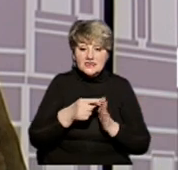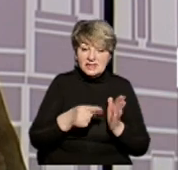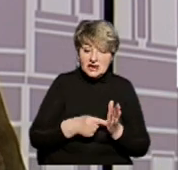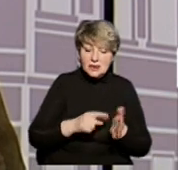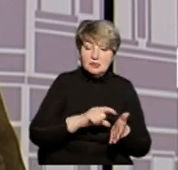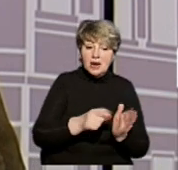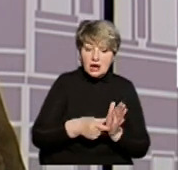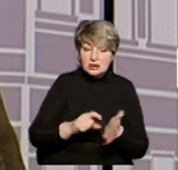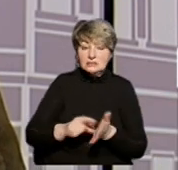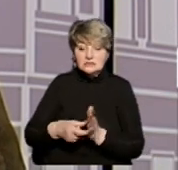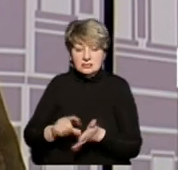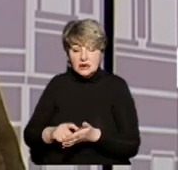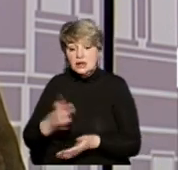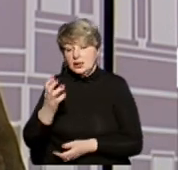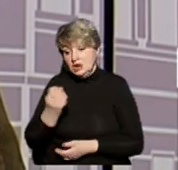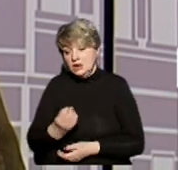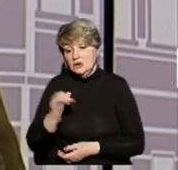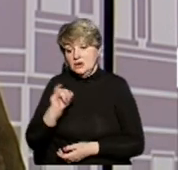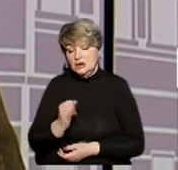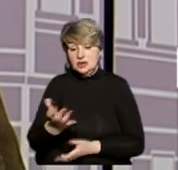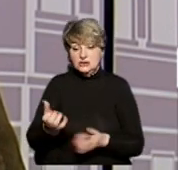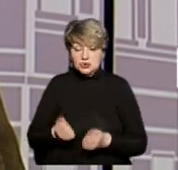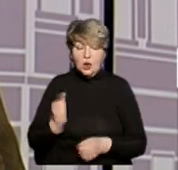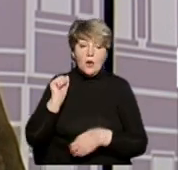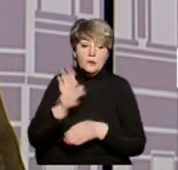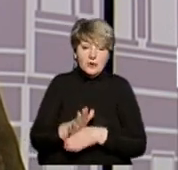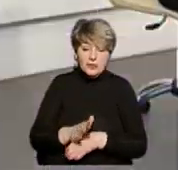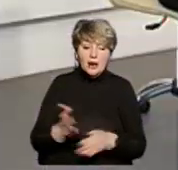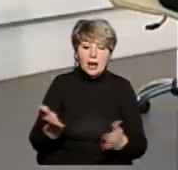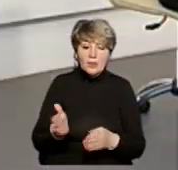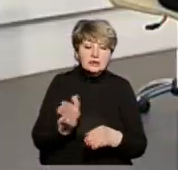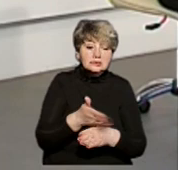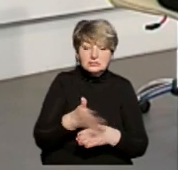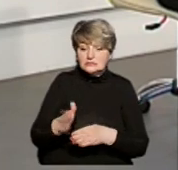ще один наказ, який зараховує дітей до того чи іншого класу. Угу.